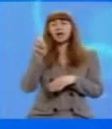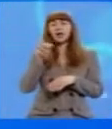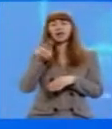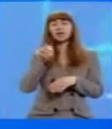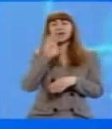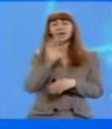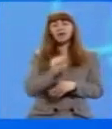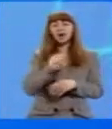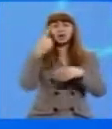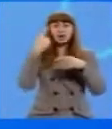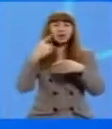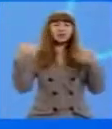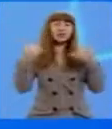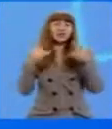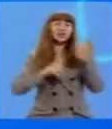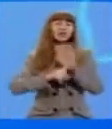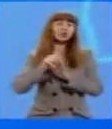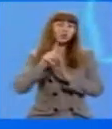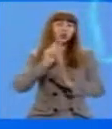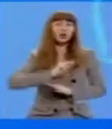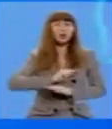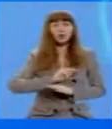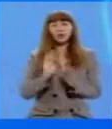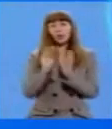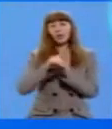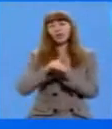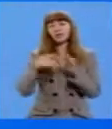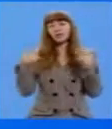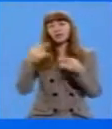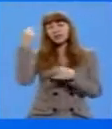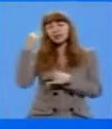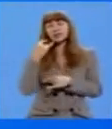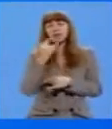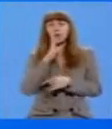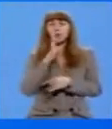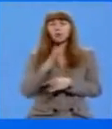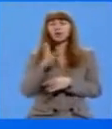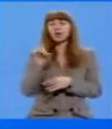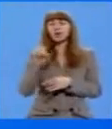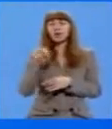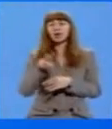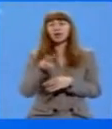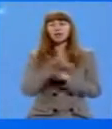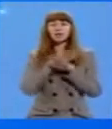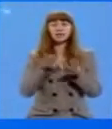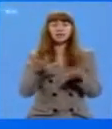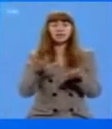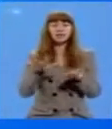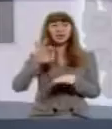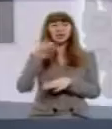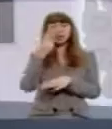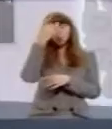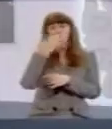Ал мектеп жасындағы балаларға арналған Әл-Фараби арнасы келер оқу жылы қарсаңында жұмысын бастайды деп жоспарланған.